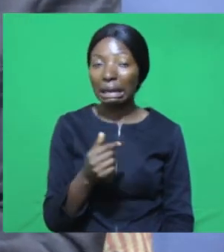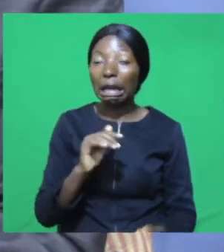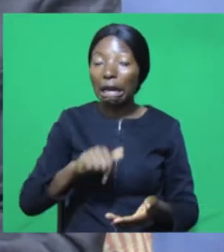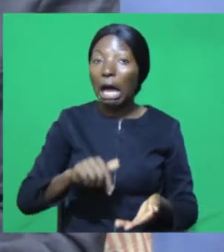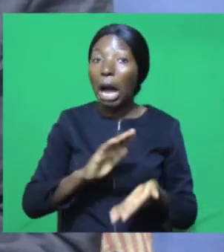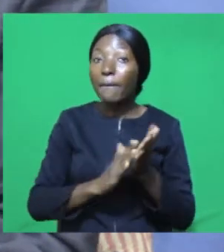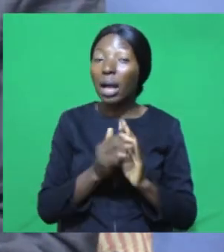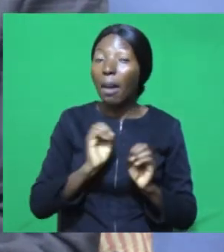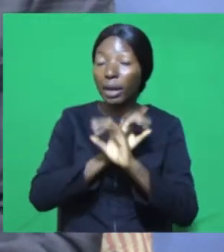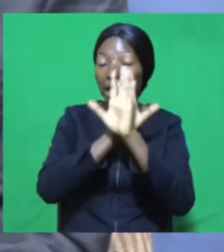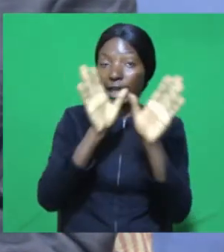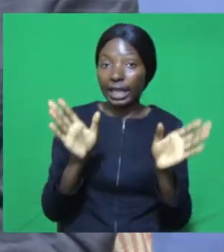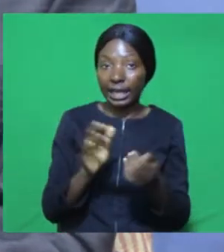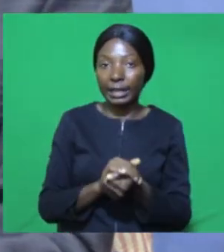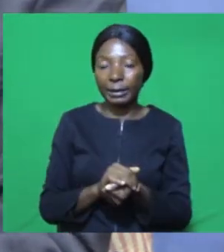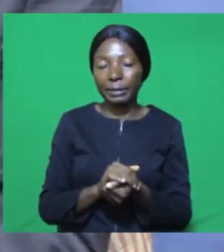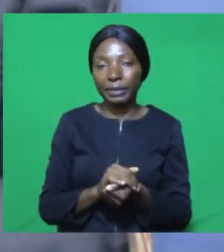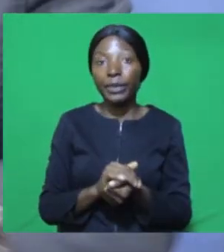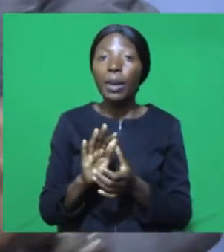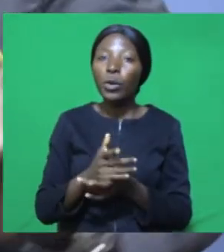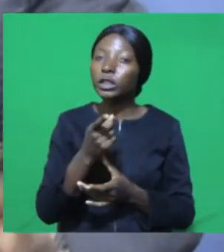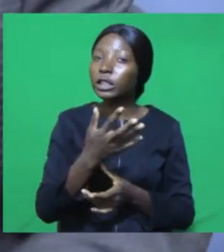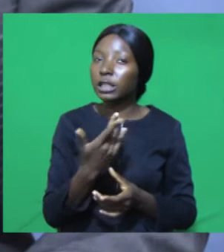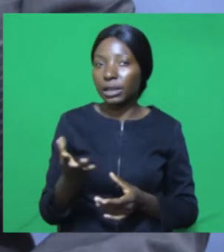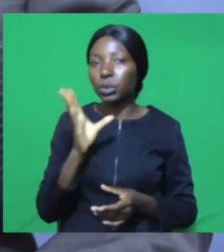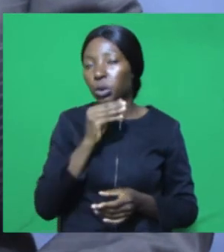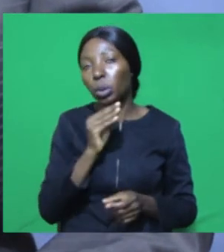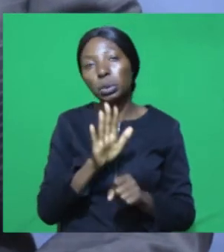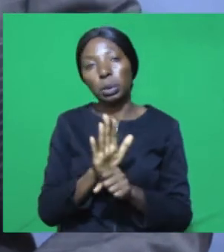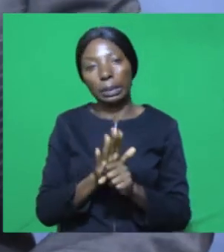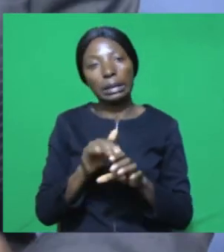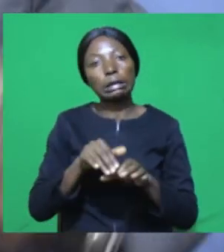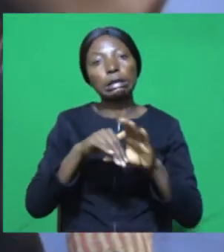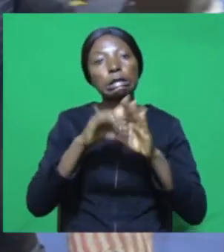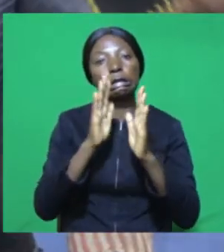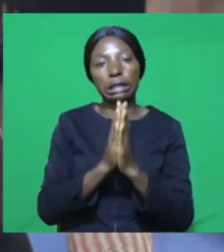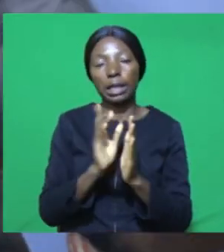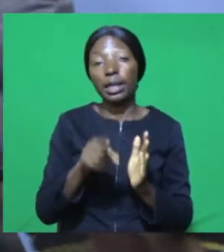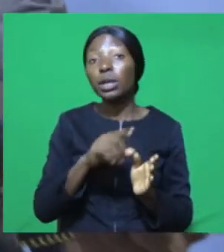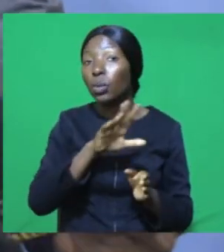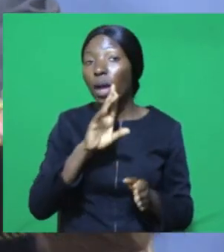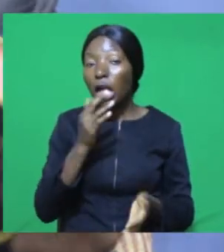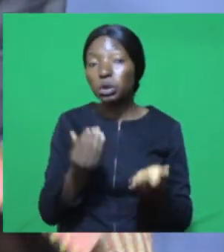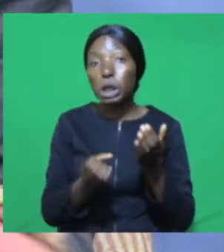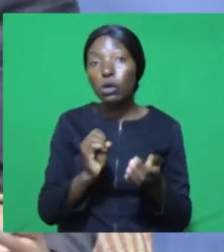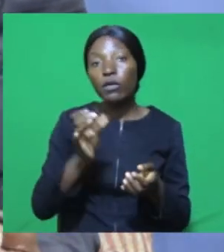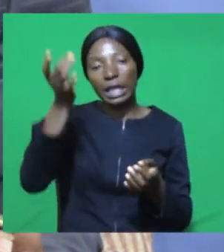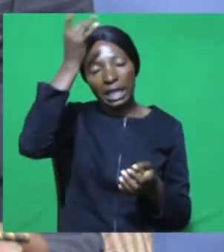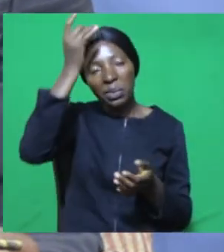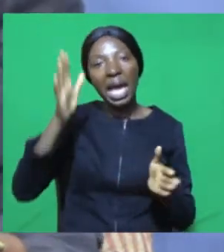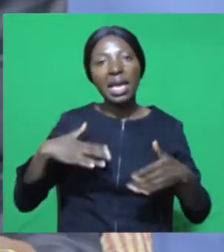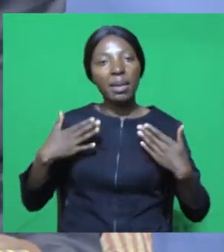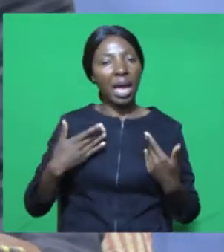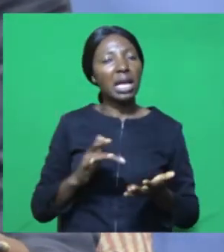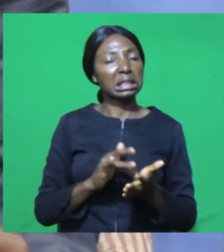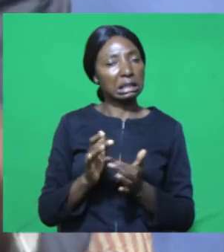yatondijekera ndiri muno mustudio because zvinhu zvatinototaura sevatendi kuti tiri vana vamambo tinenge tichitofara kuti is